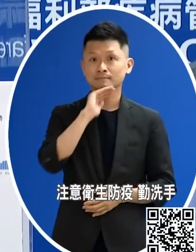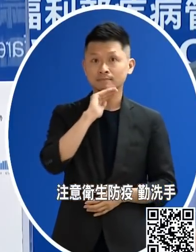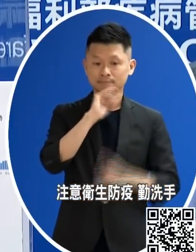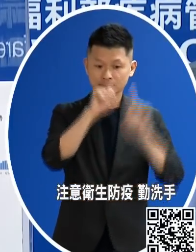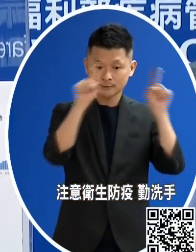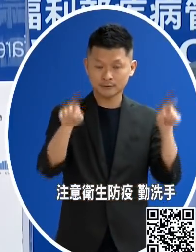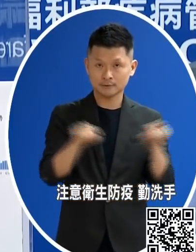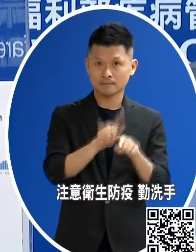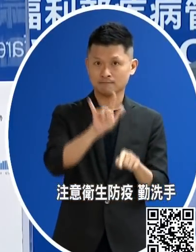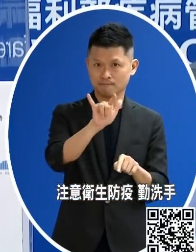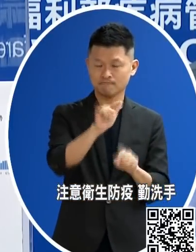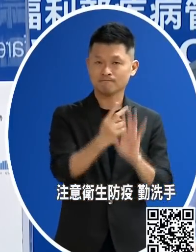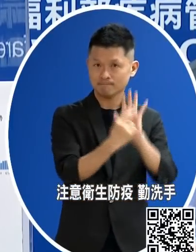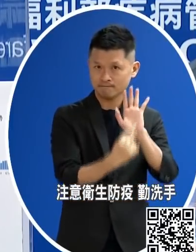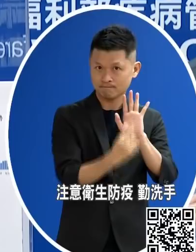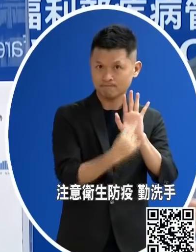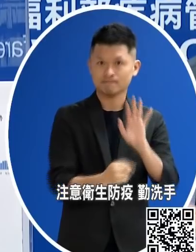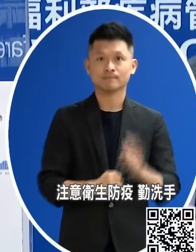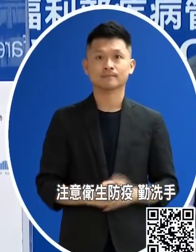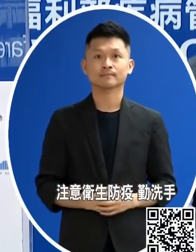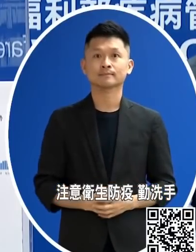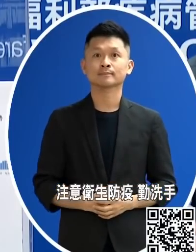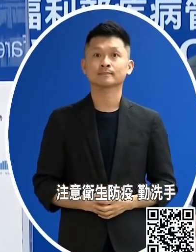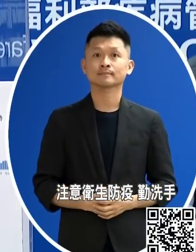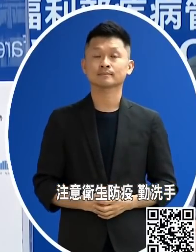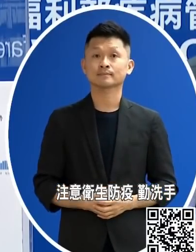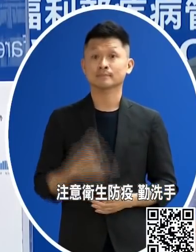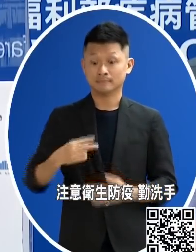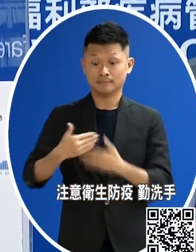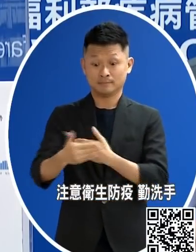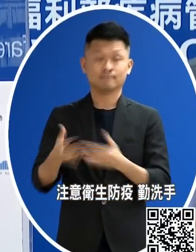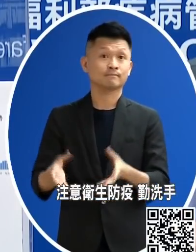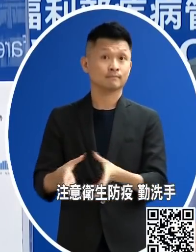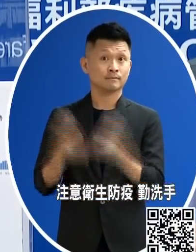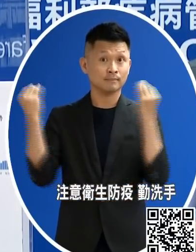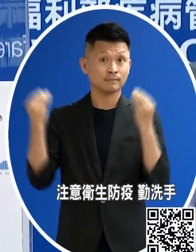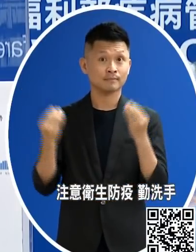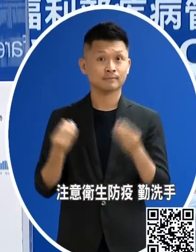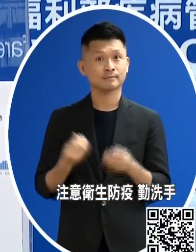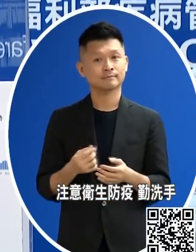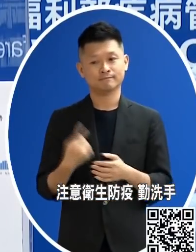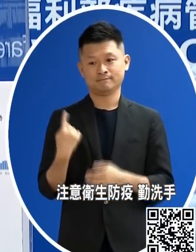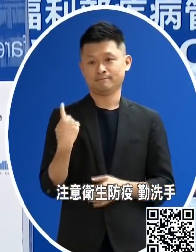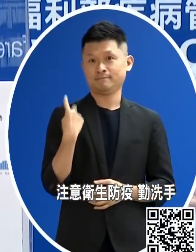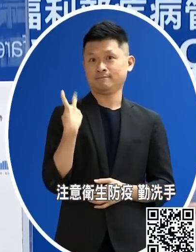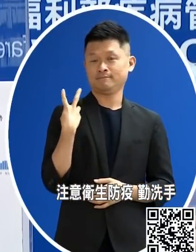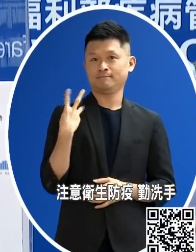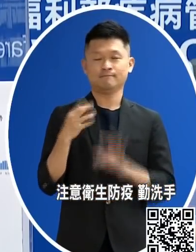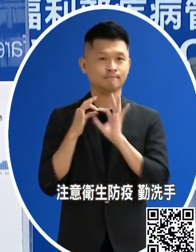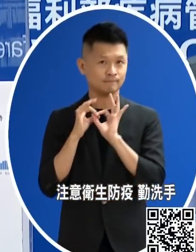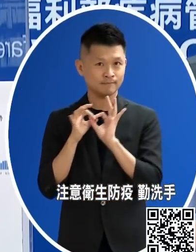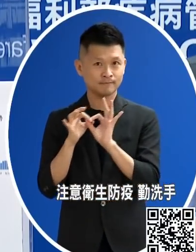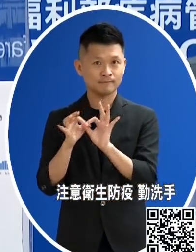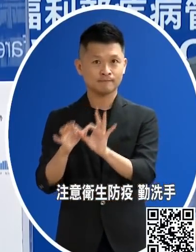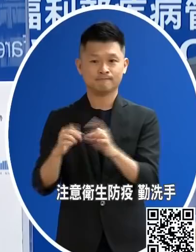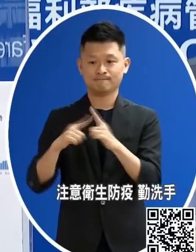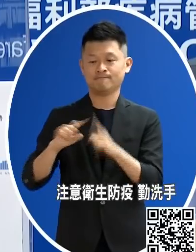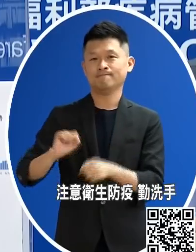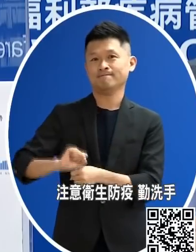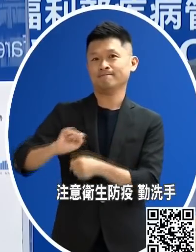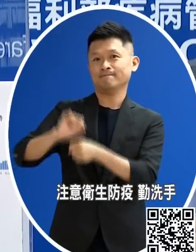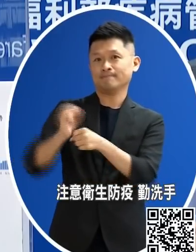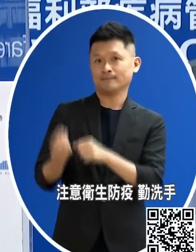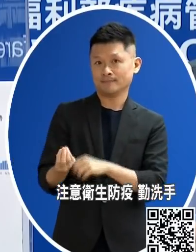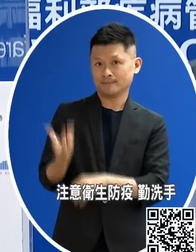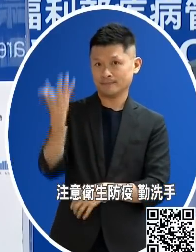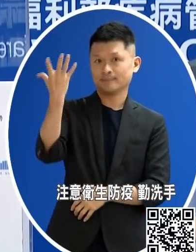请那个张教授跟大家再说明一下。那解隔离的案子， 这几天也持续的比较多，